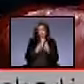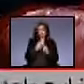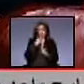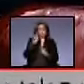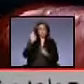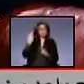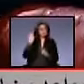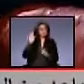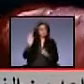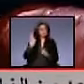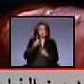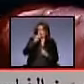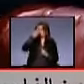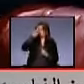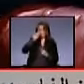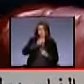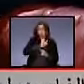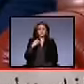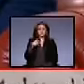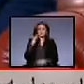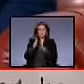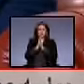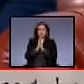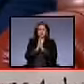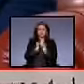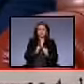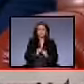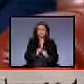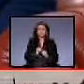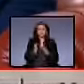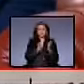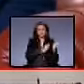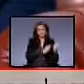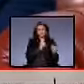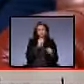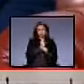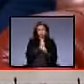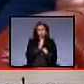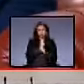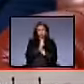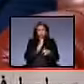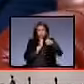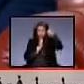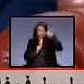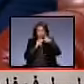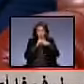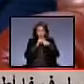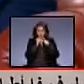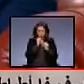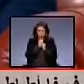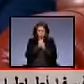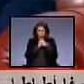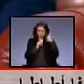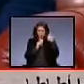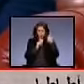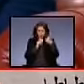اقسم بالله عمري ما مريت بمرحله الغرور ده. احنا دايما كنا بنفتقد اعمال البطوله في حياتنا وانت جيت عملت عمل بطولي يعني